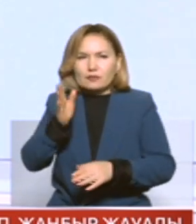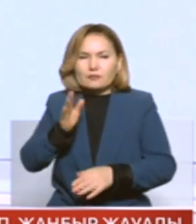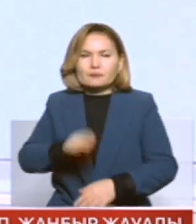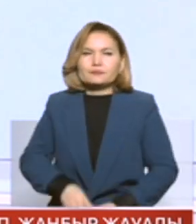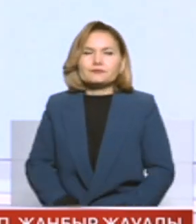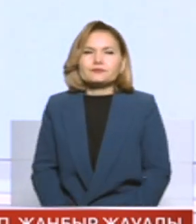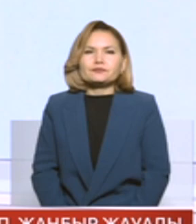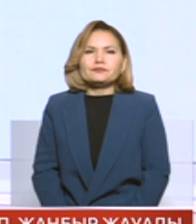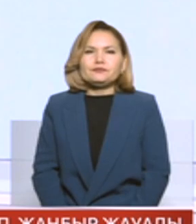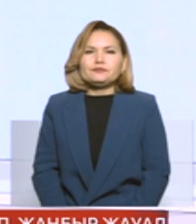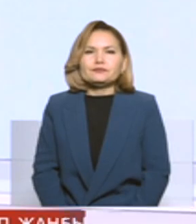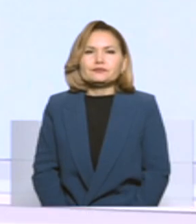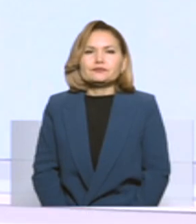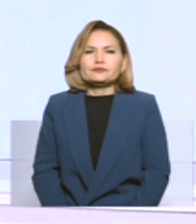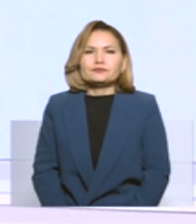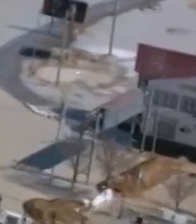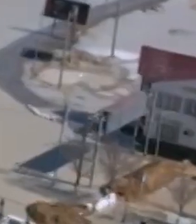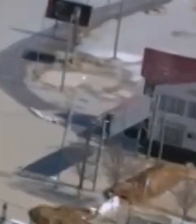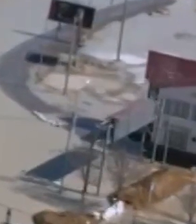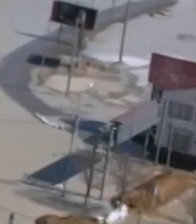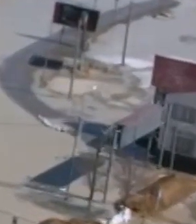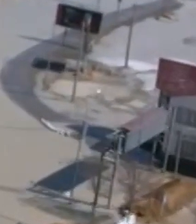болсын.